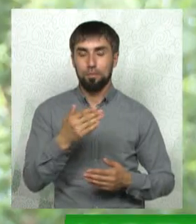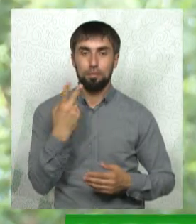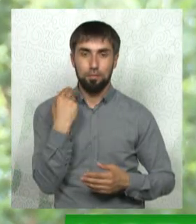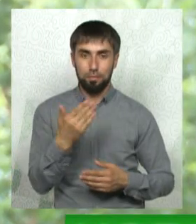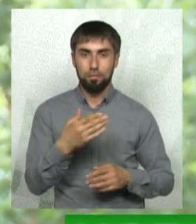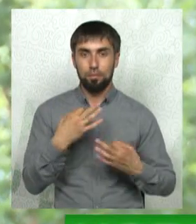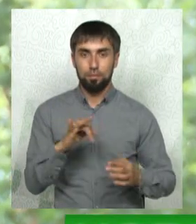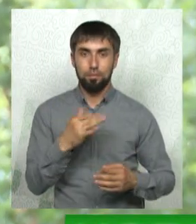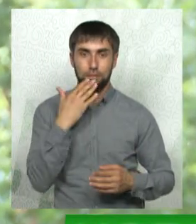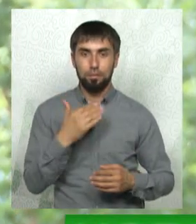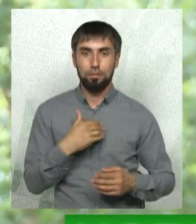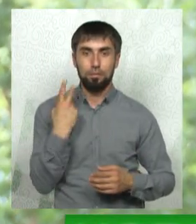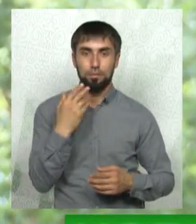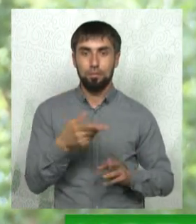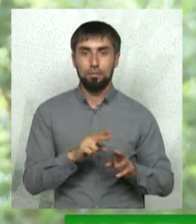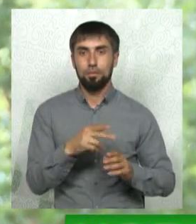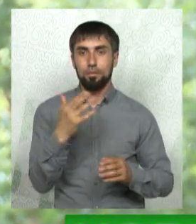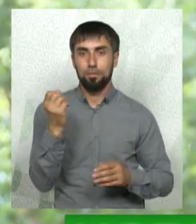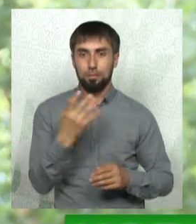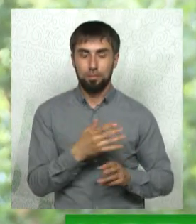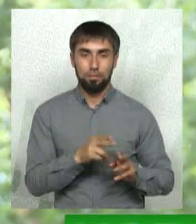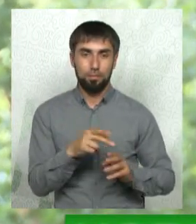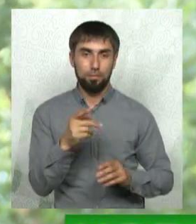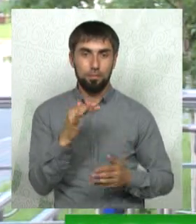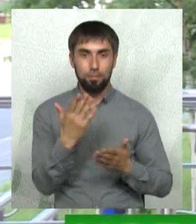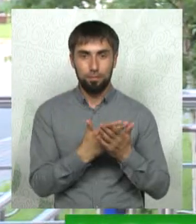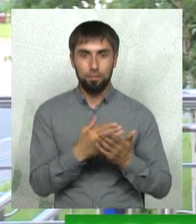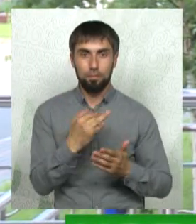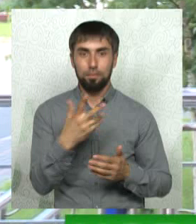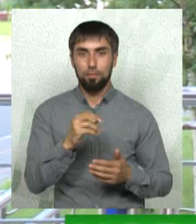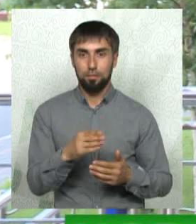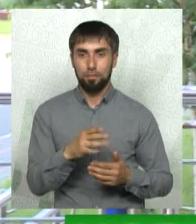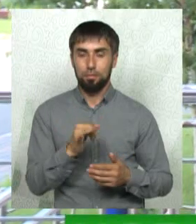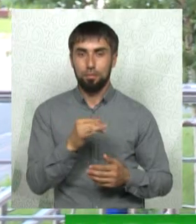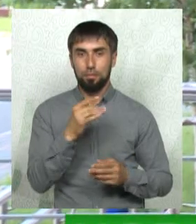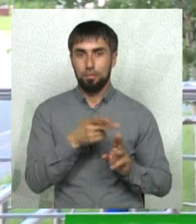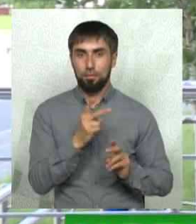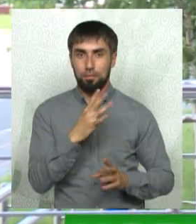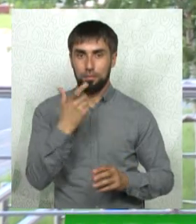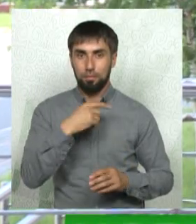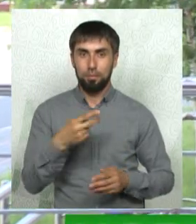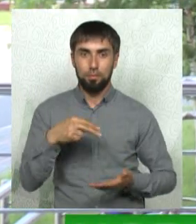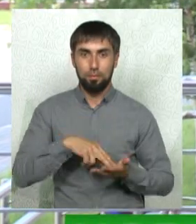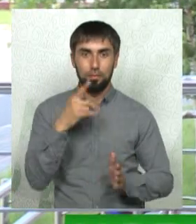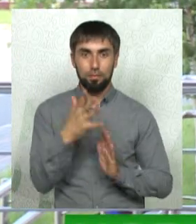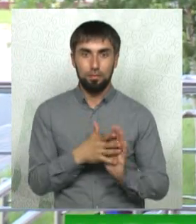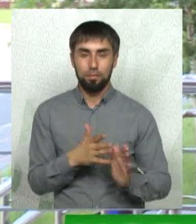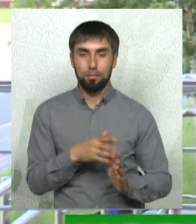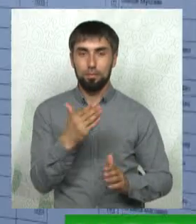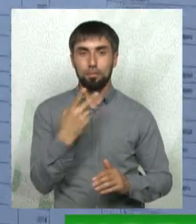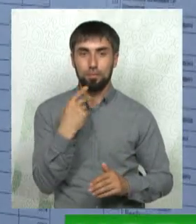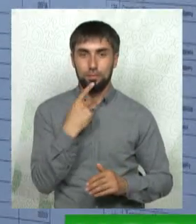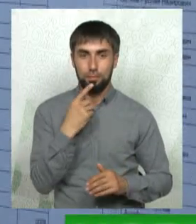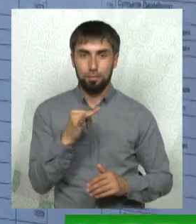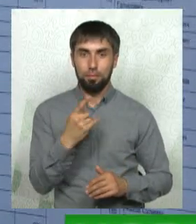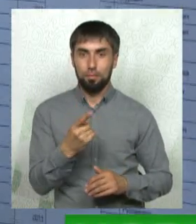свободно, смотрела любимые англоязычные сериалы, фильмы больше 5 лет. Так незаметно для себя стала понимать носителей языка.